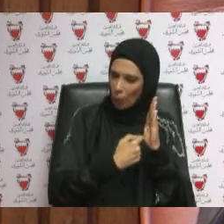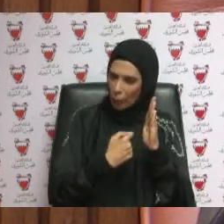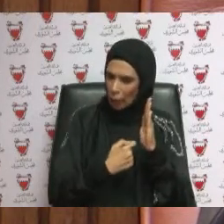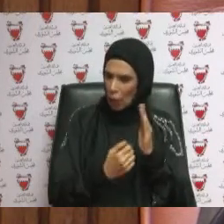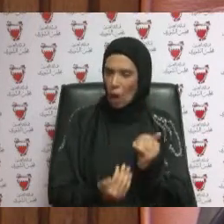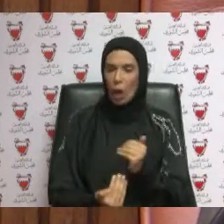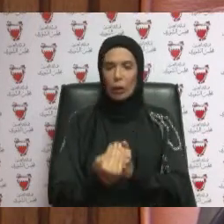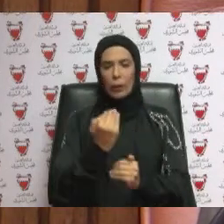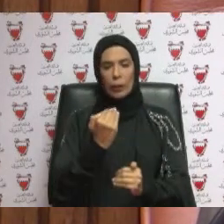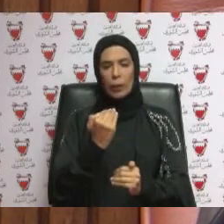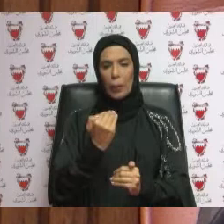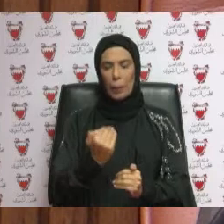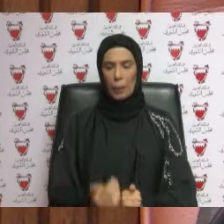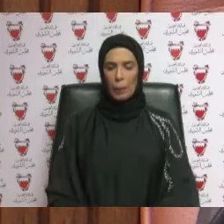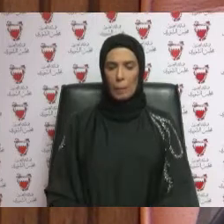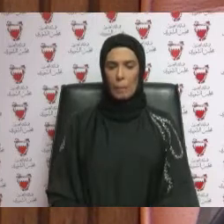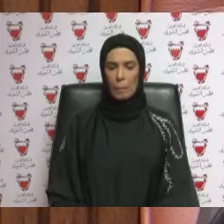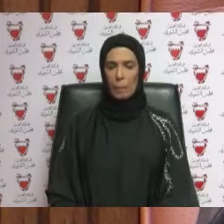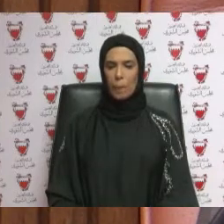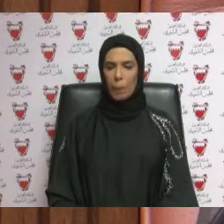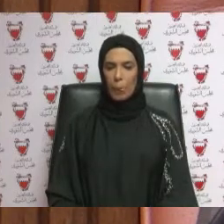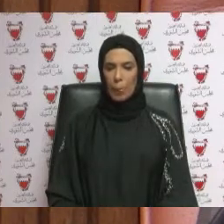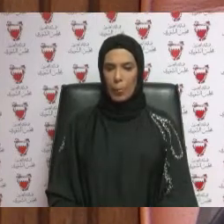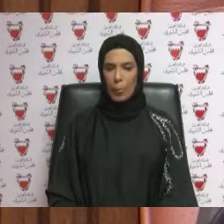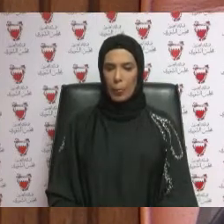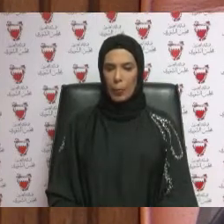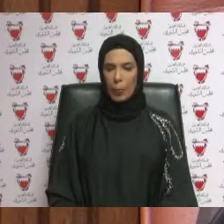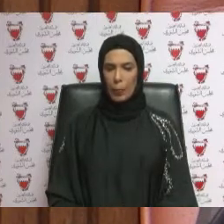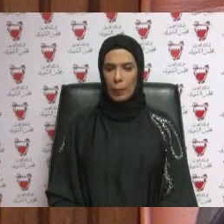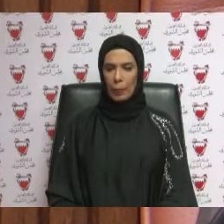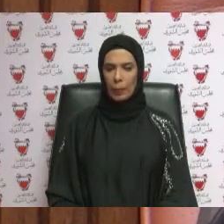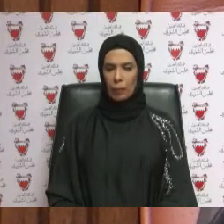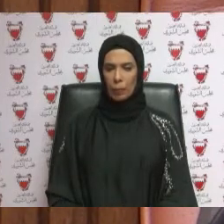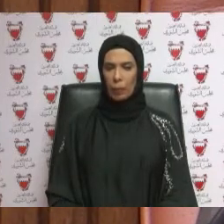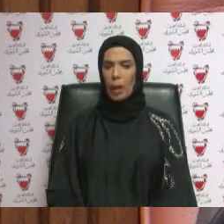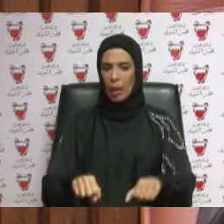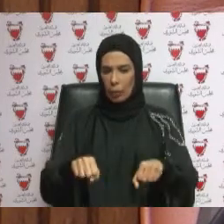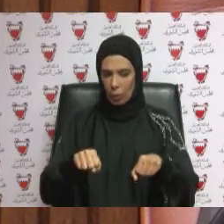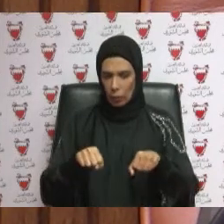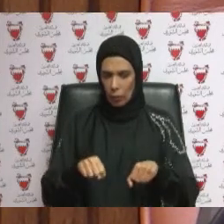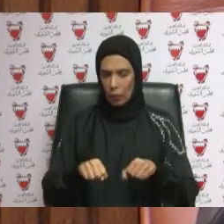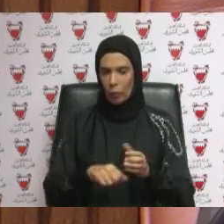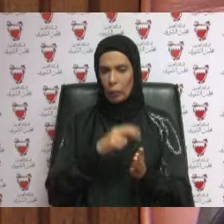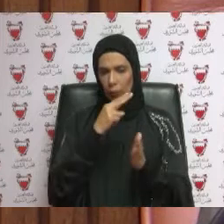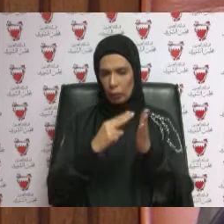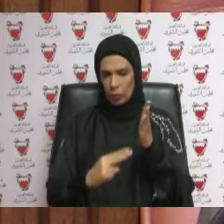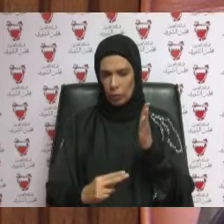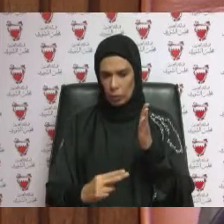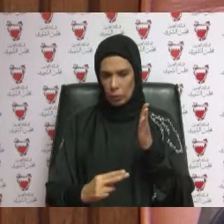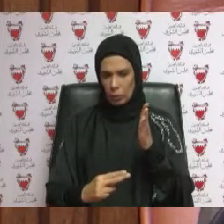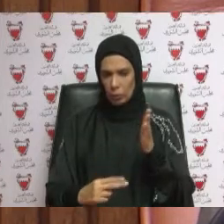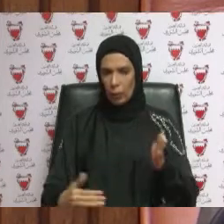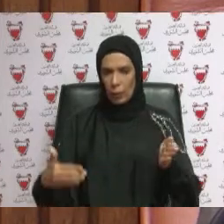مداخلات الأخوة الأعضاء، ثم ترفع إلى هيئة المكتب لإقرارها بشكلها